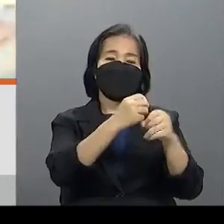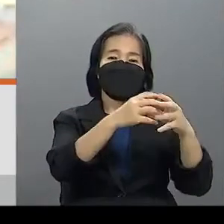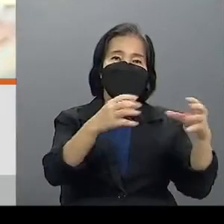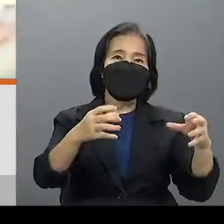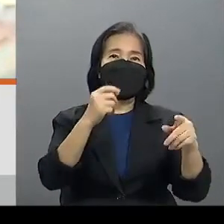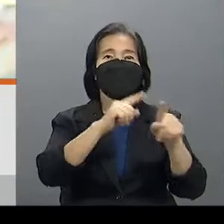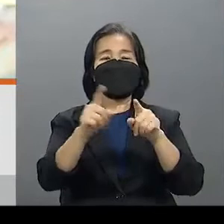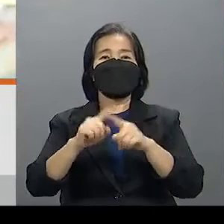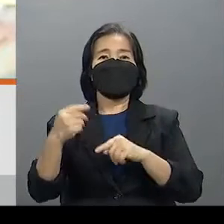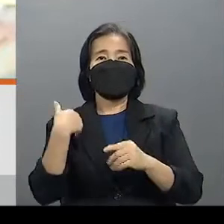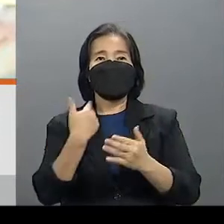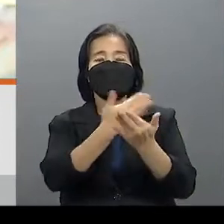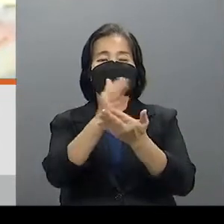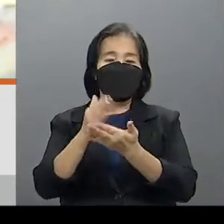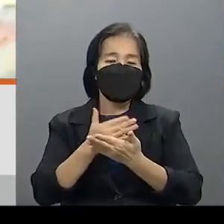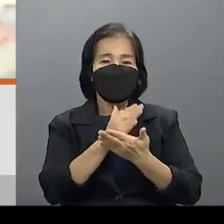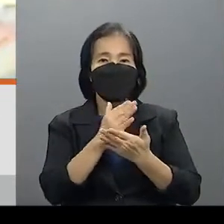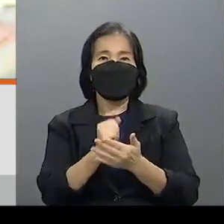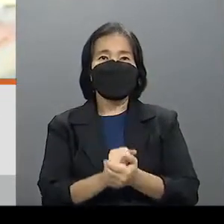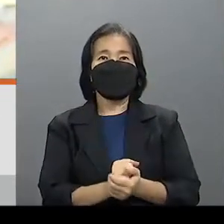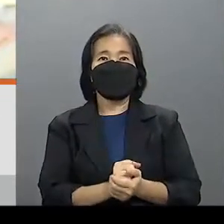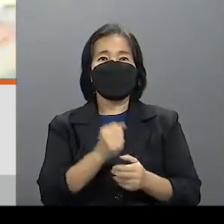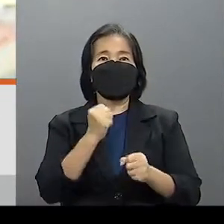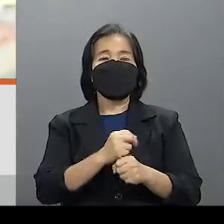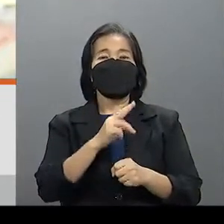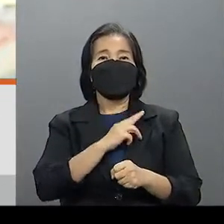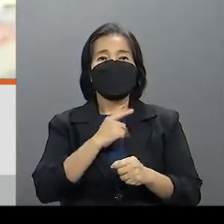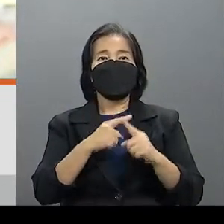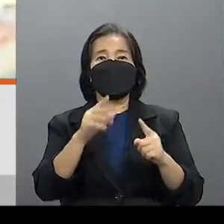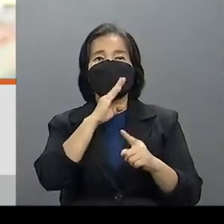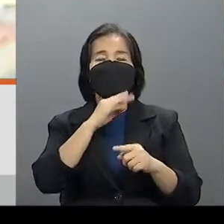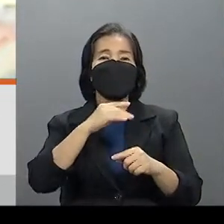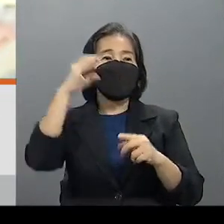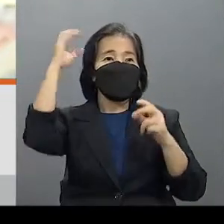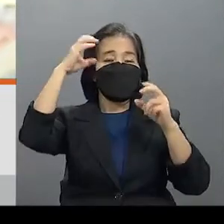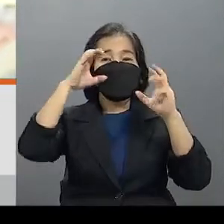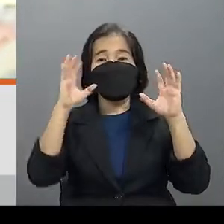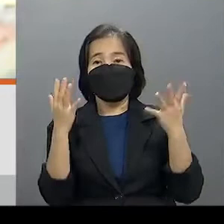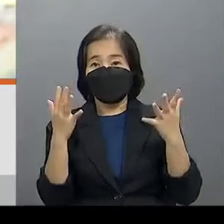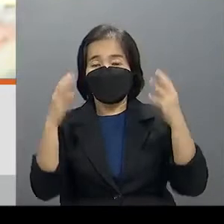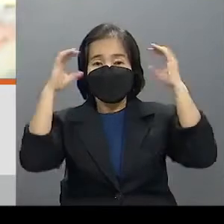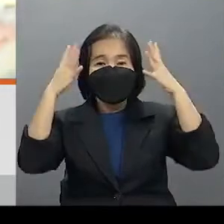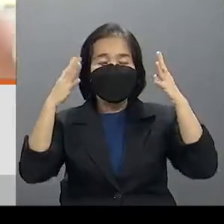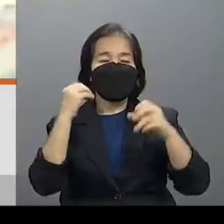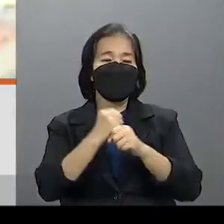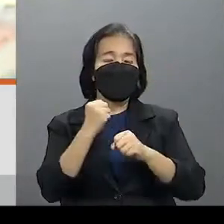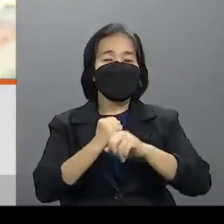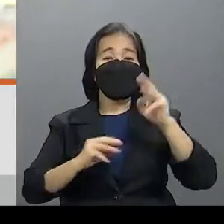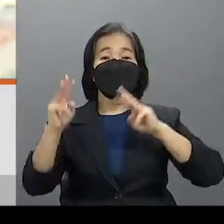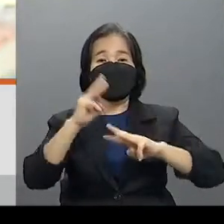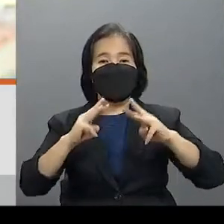าไปแขวนไว้ทำให้ช่วงที่หน้าแล้งอ่ะเราไม่มีงานทำเราก็จะเอาตัวเนี้ยออกมาข